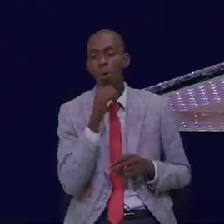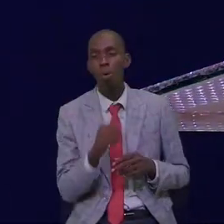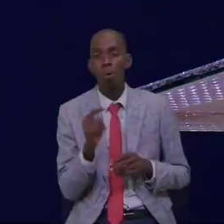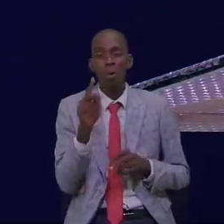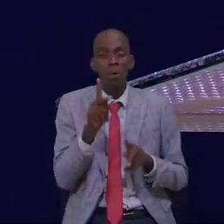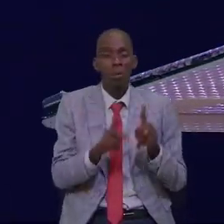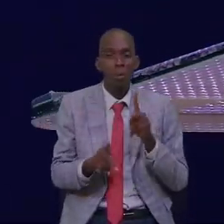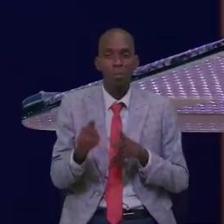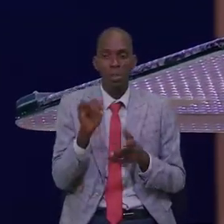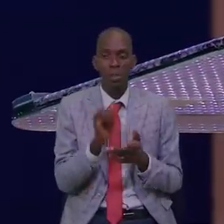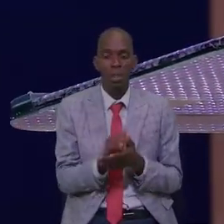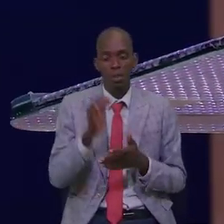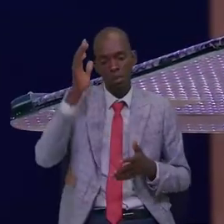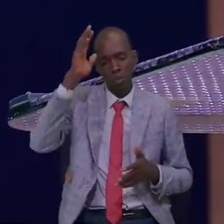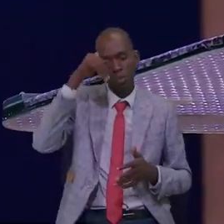personne jeune